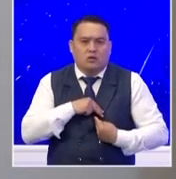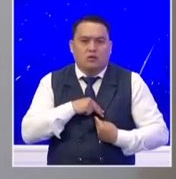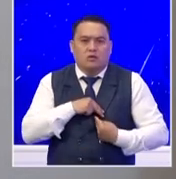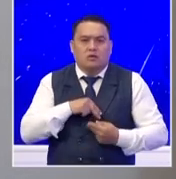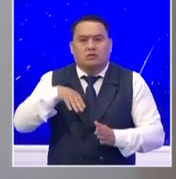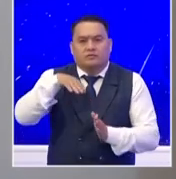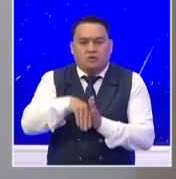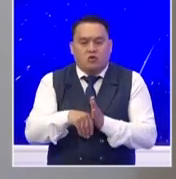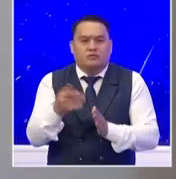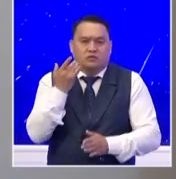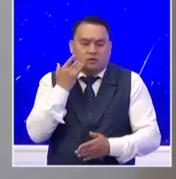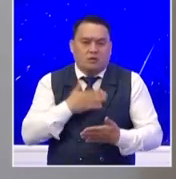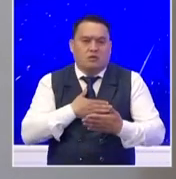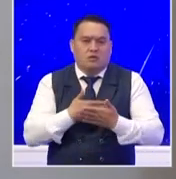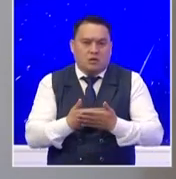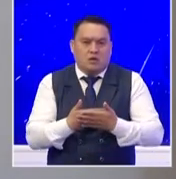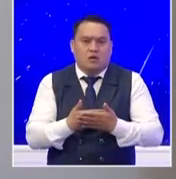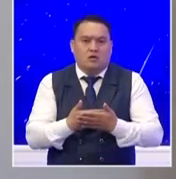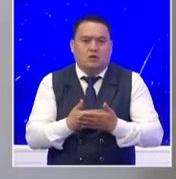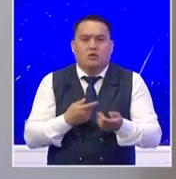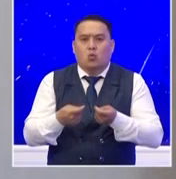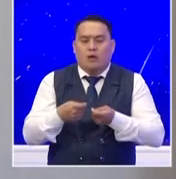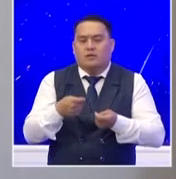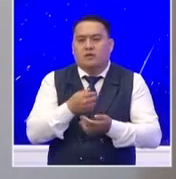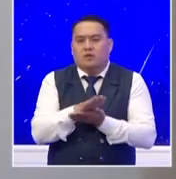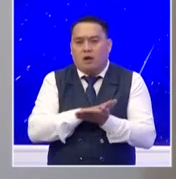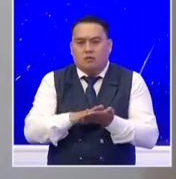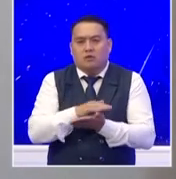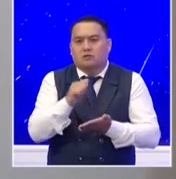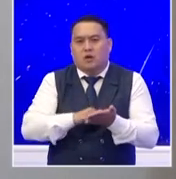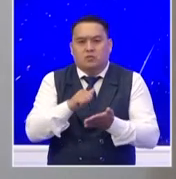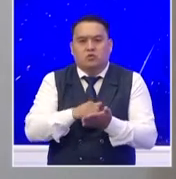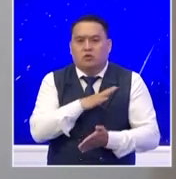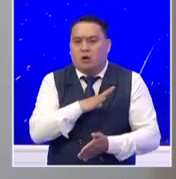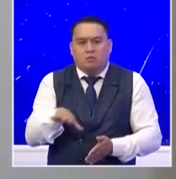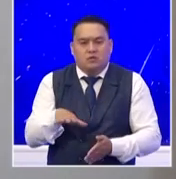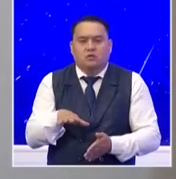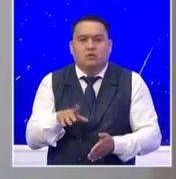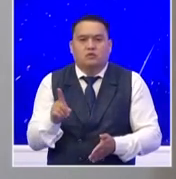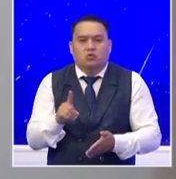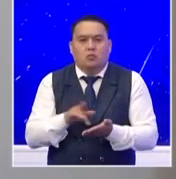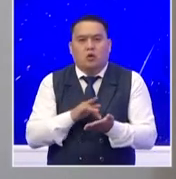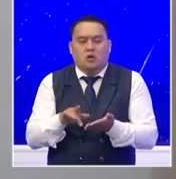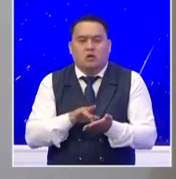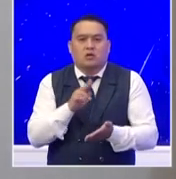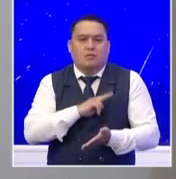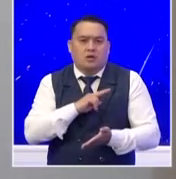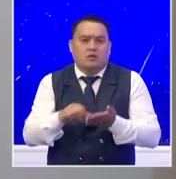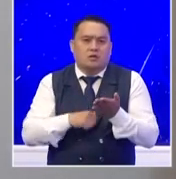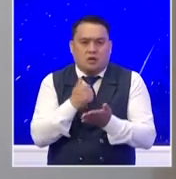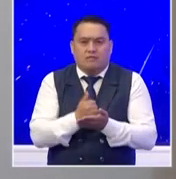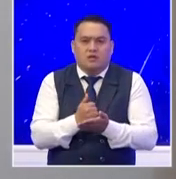замечаний у меня не было от руководителей. Вот. И от главного бухгалтера, от